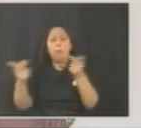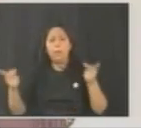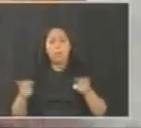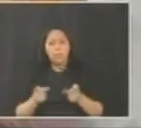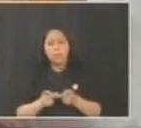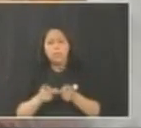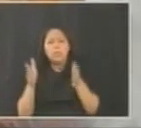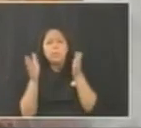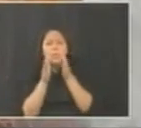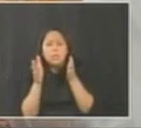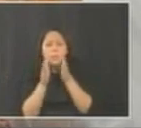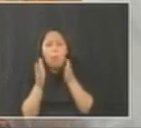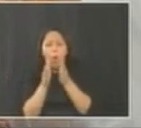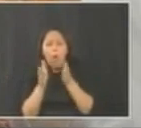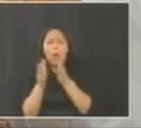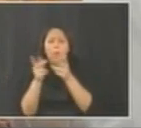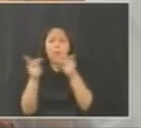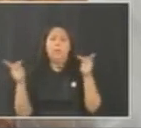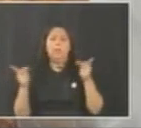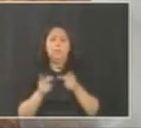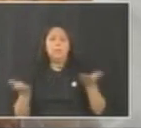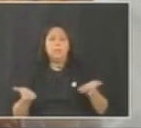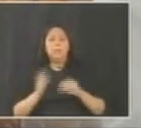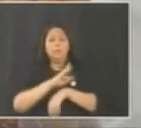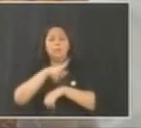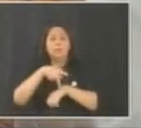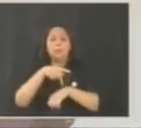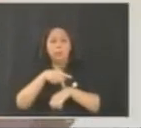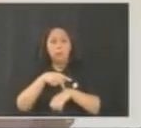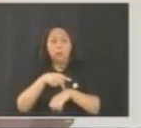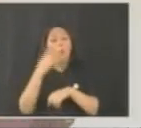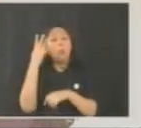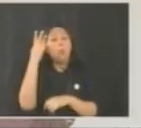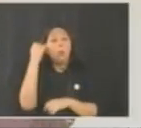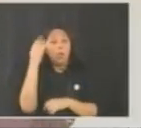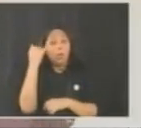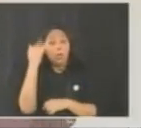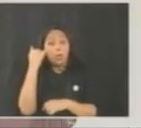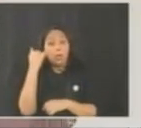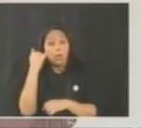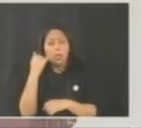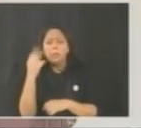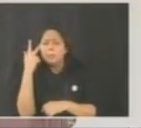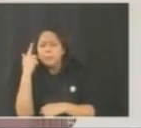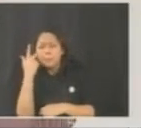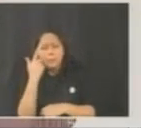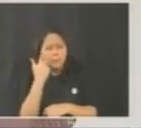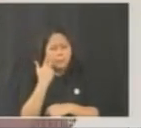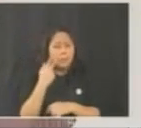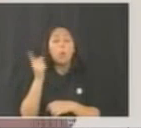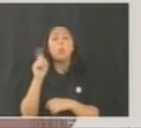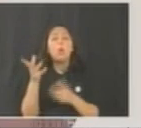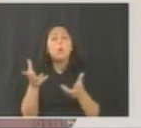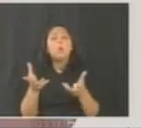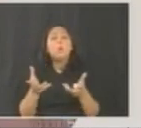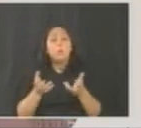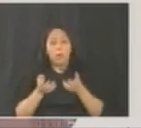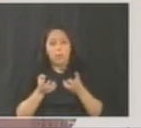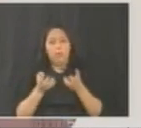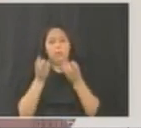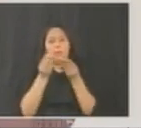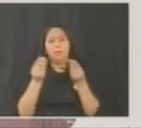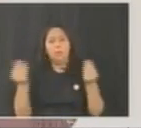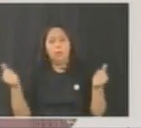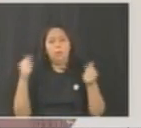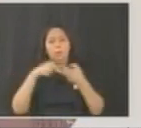barangay sa ating bansa upang alamin ang mga nais niyong